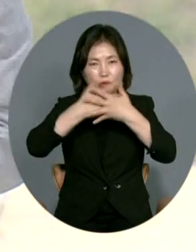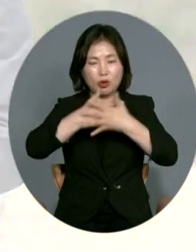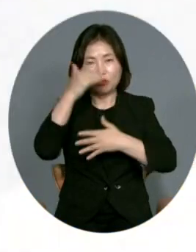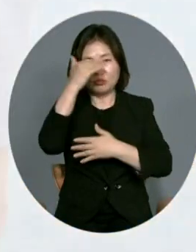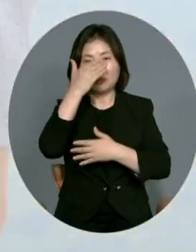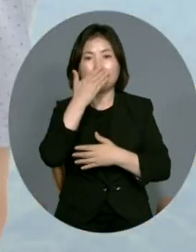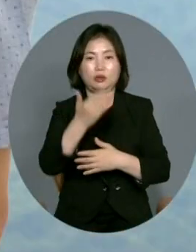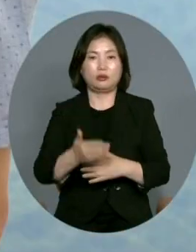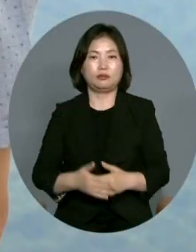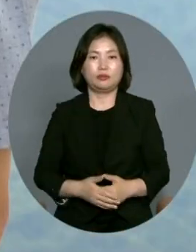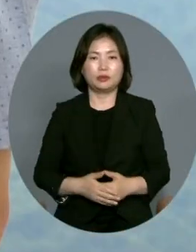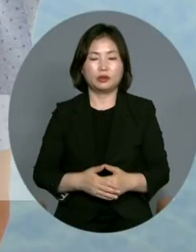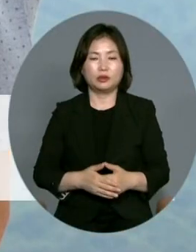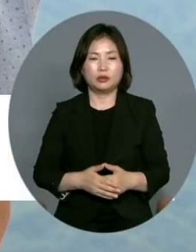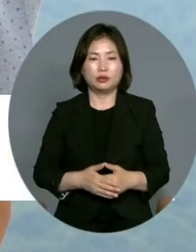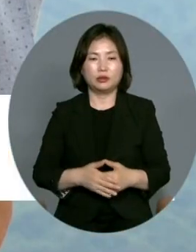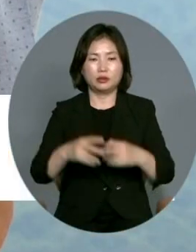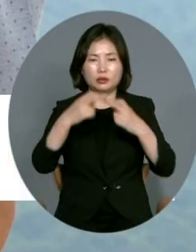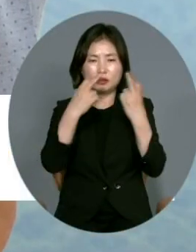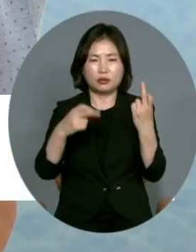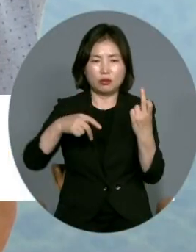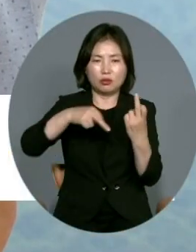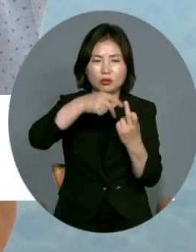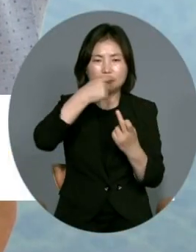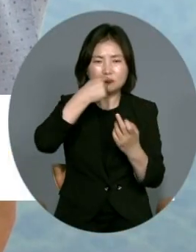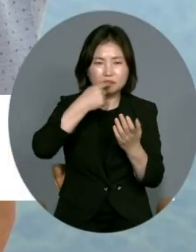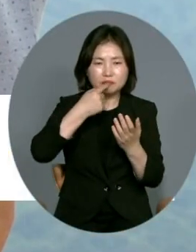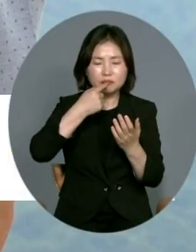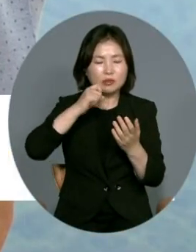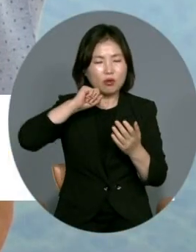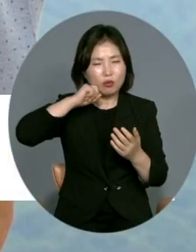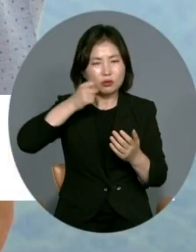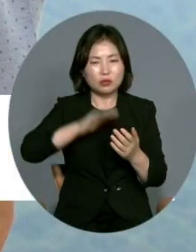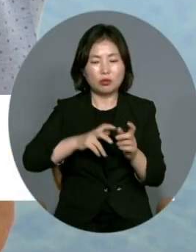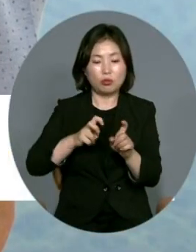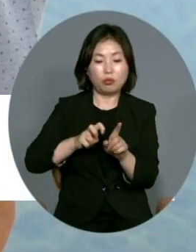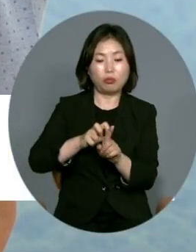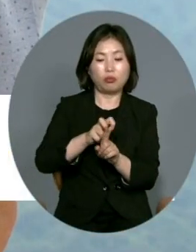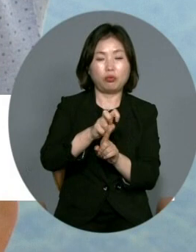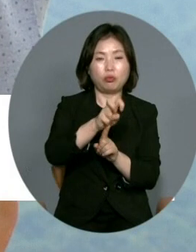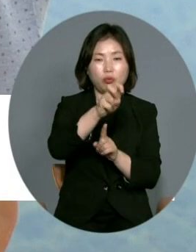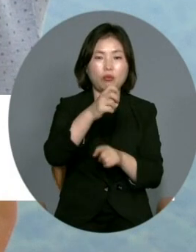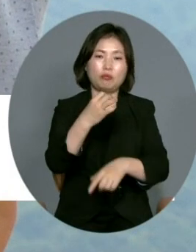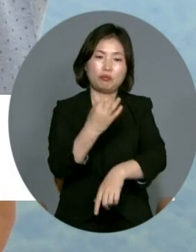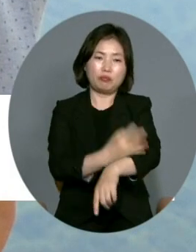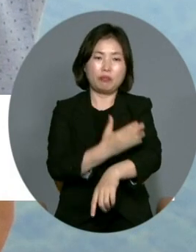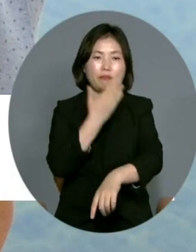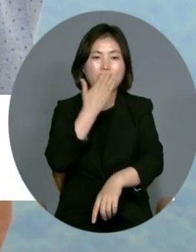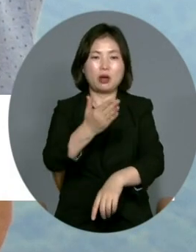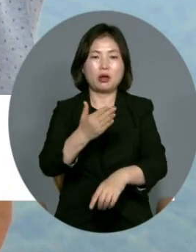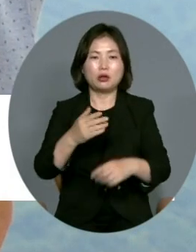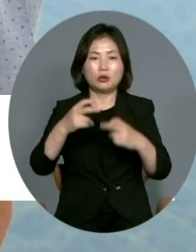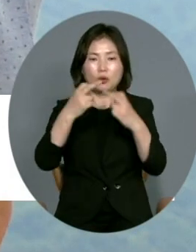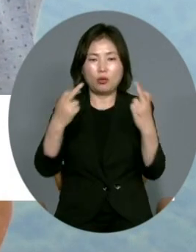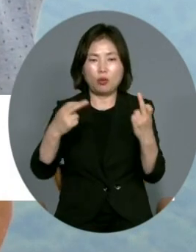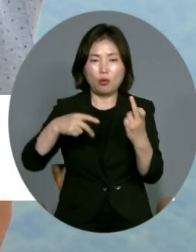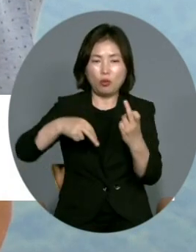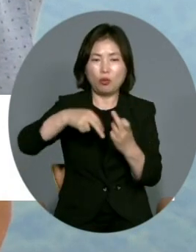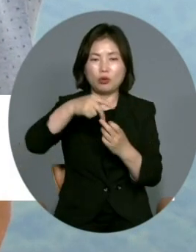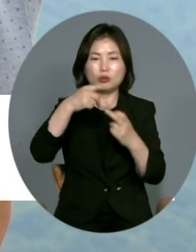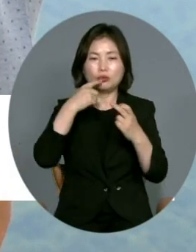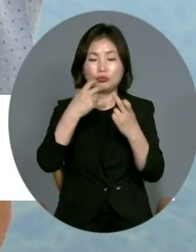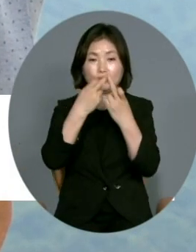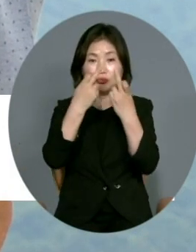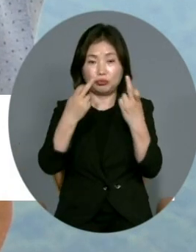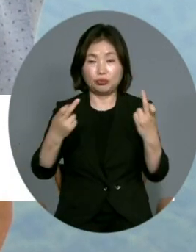있습니다 산은 어떻게 힘든 분들도 쉽게 어 모델 타고 억울 쪽 있고 또 산에 업어 면은 뭐